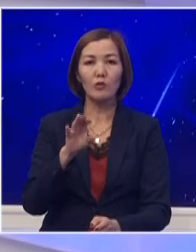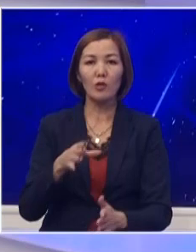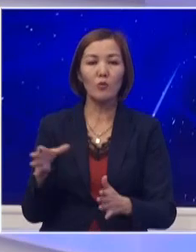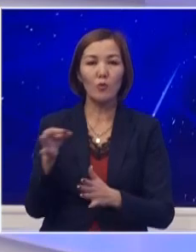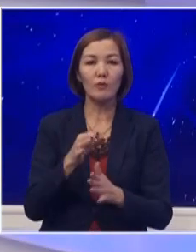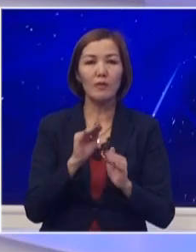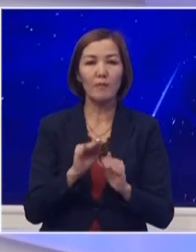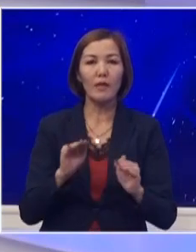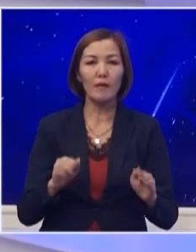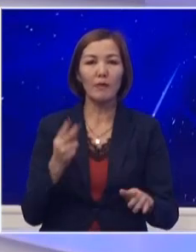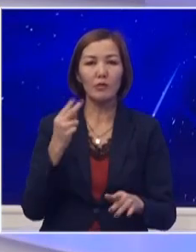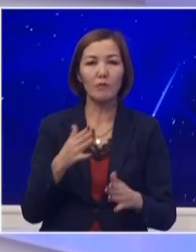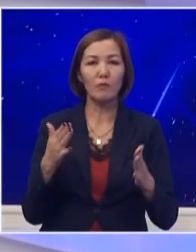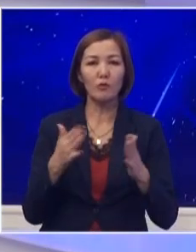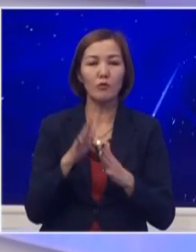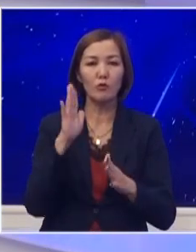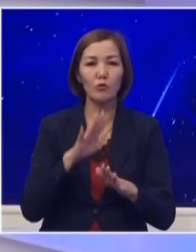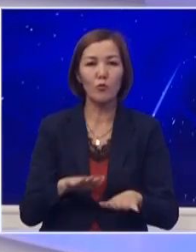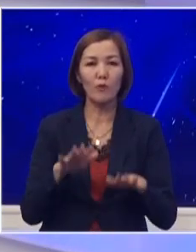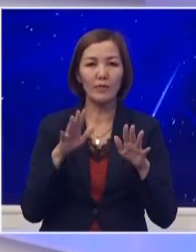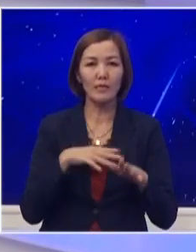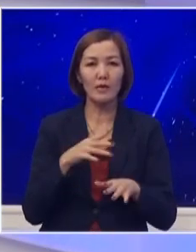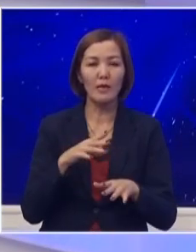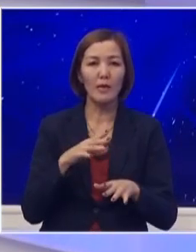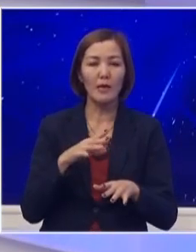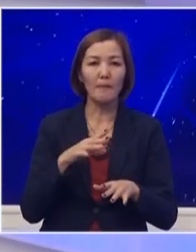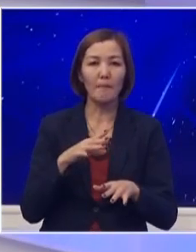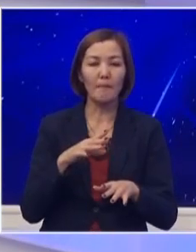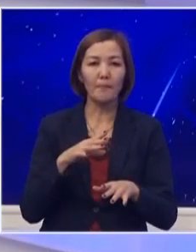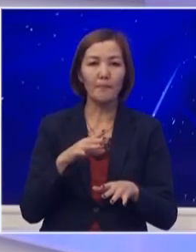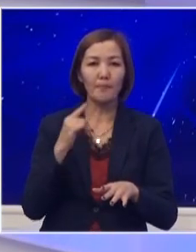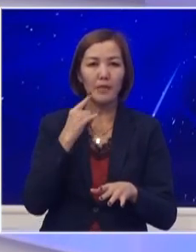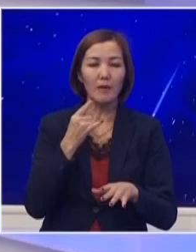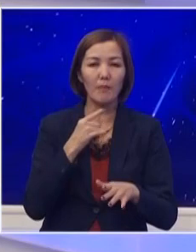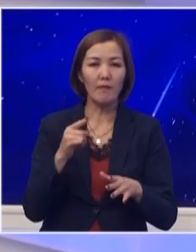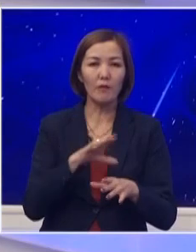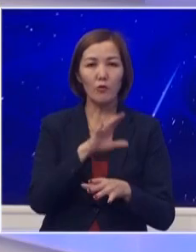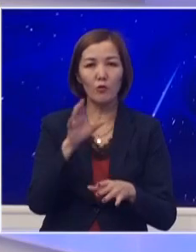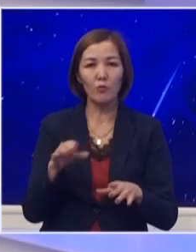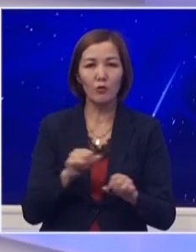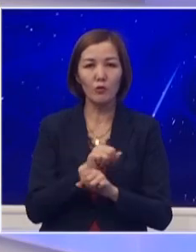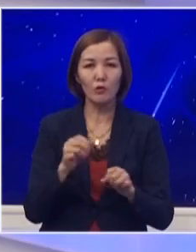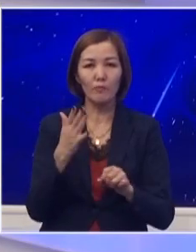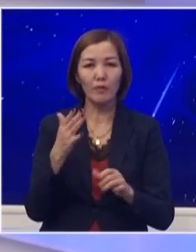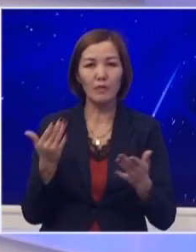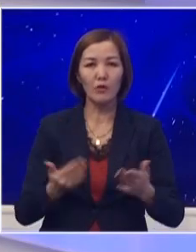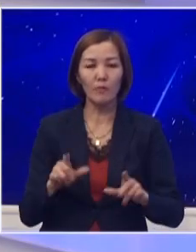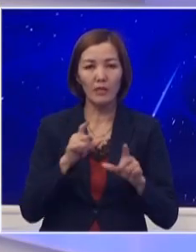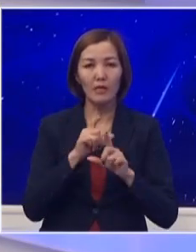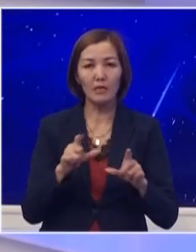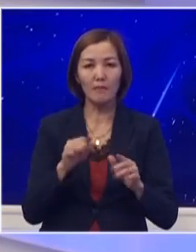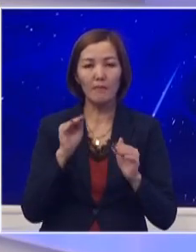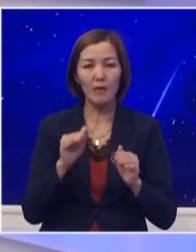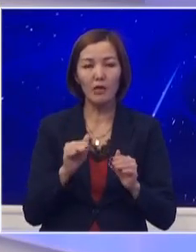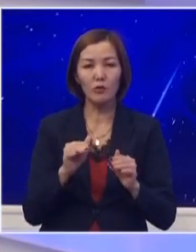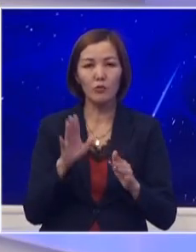Түркістан облысында балабақша мен 25 үйді су басты. Ал Петропавлда құбырдың жарылуынан 5 әлеуметтік нысан мыңға жуық абонент сусыз